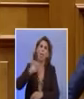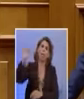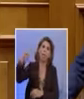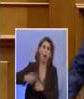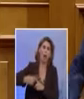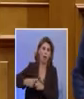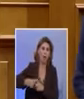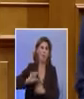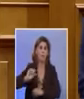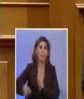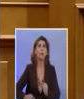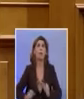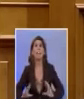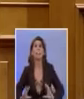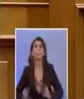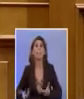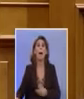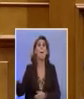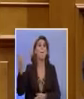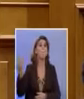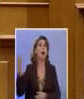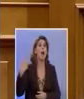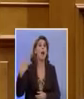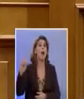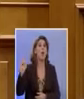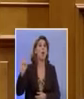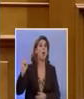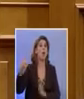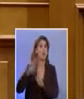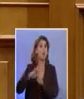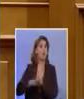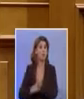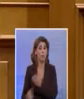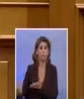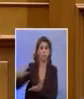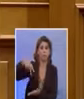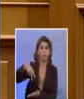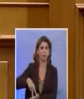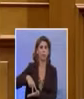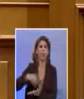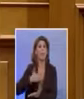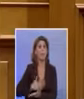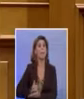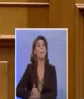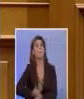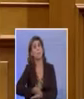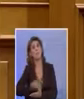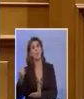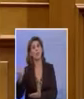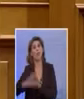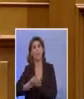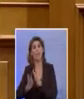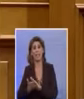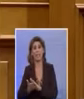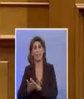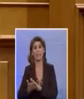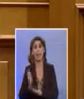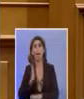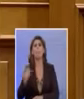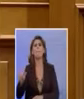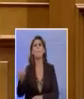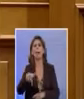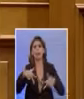προσπαθούν λυσαλέα για την παλινόρθωση του παλιού πολιτικού συστήματος. Για να επιστρέψουμε στις πρακτικές του